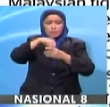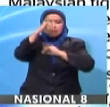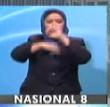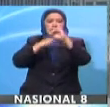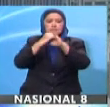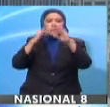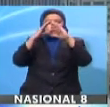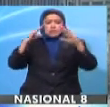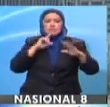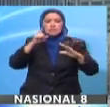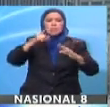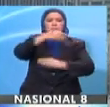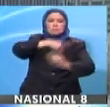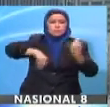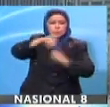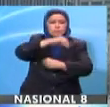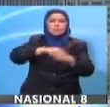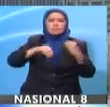melemberulangan